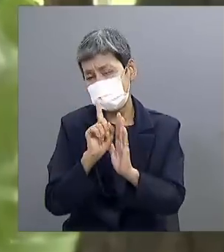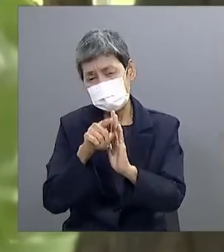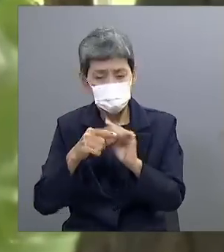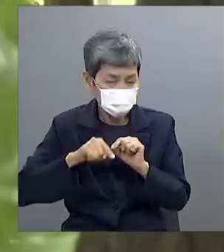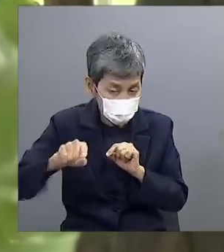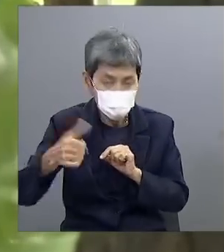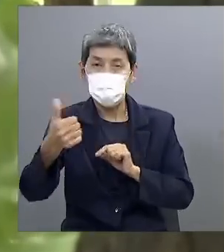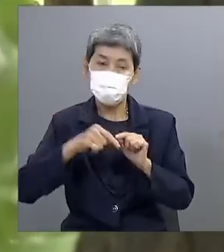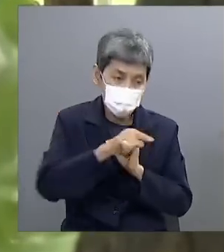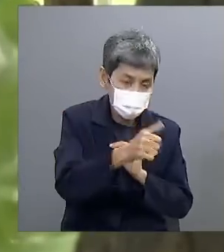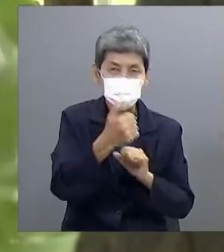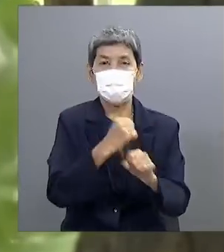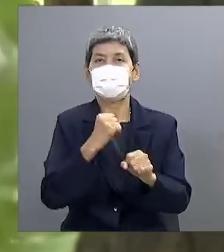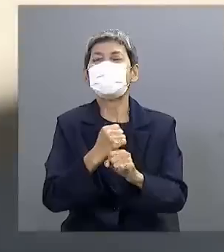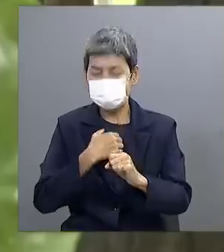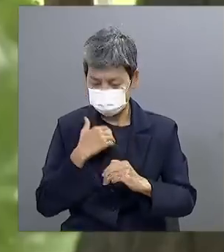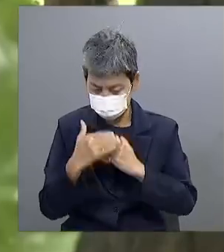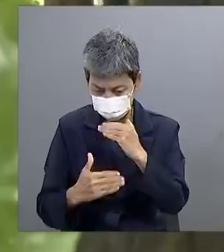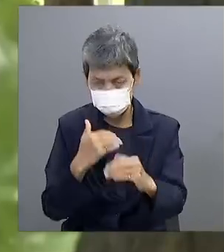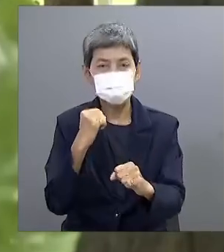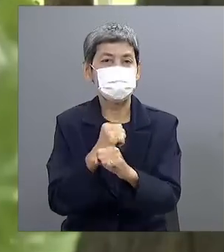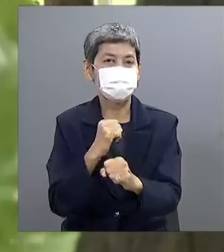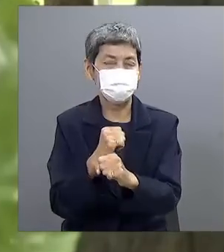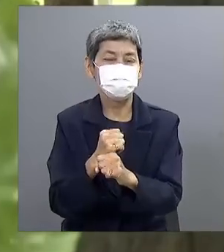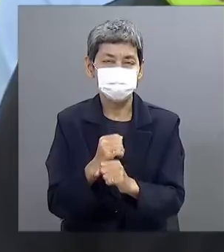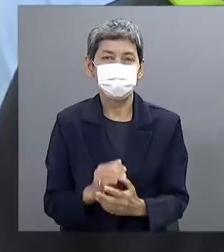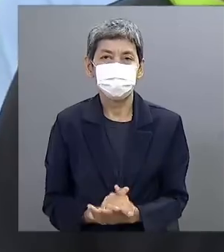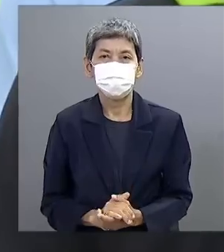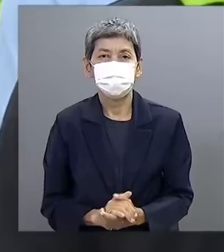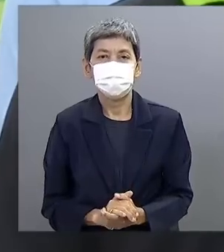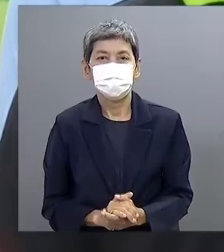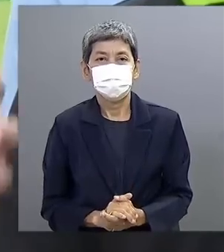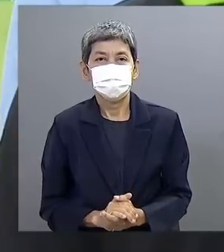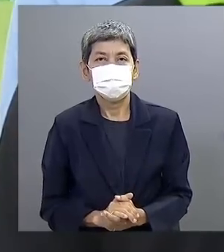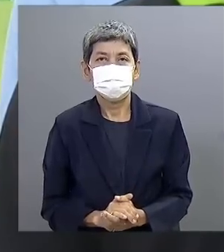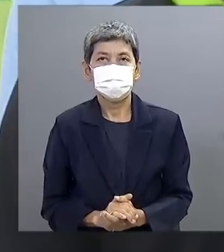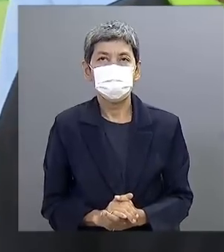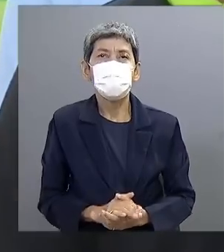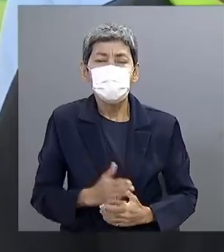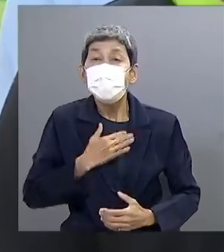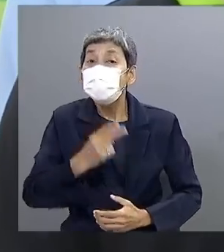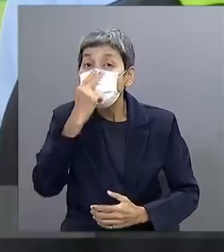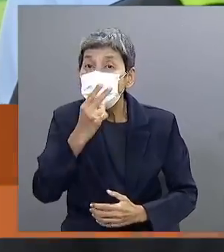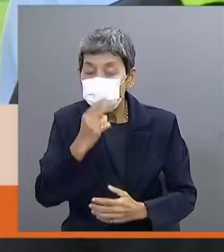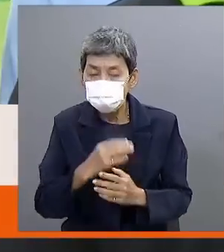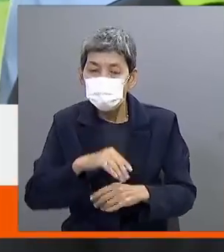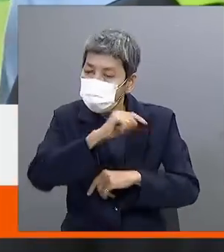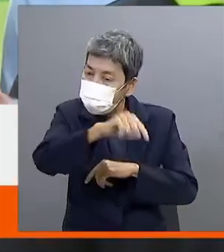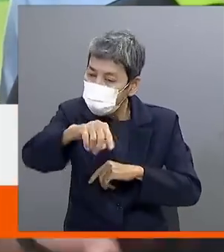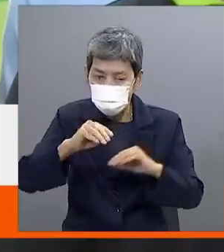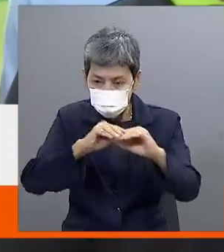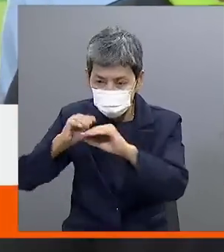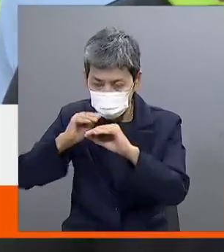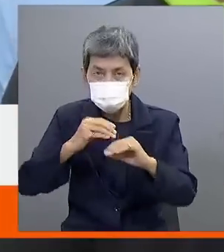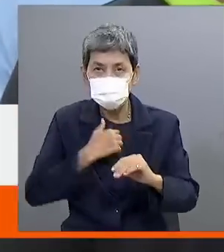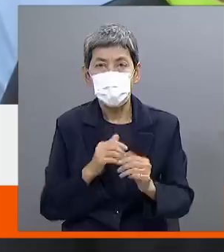ทย์ใหญ่ที่ต้องขับเคลื่อนกันในช่วงนี้เช่นเดียวกันค่ะ โอ้15นาทีก็ดูพื้นที่สวนต่างๆอันนี้ก็เริ่มก็คือให้แต่ละเขต